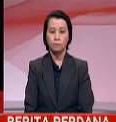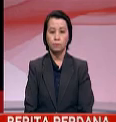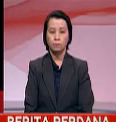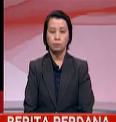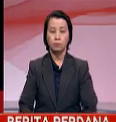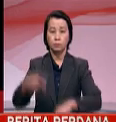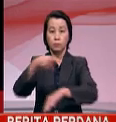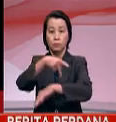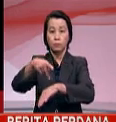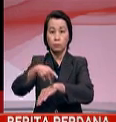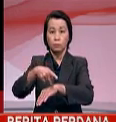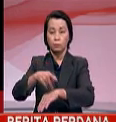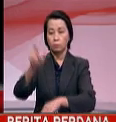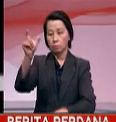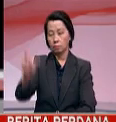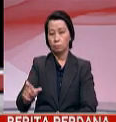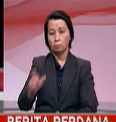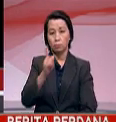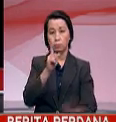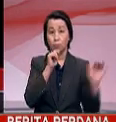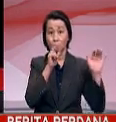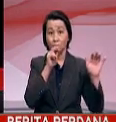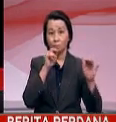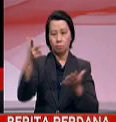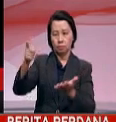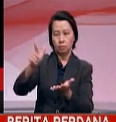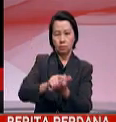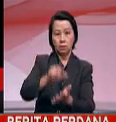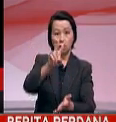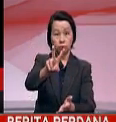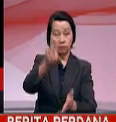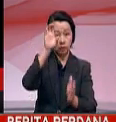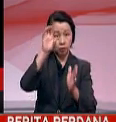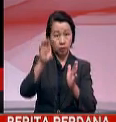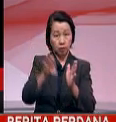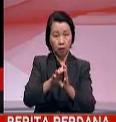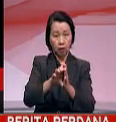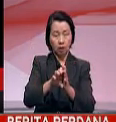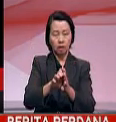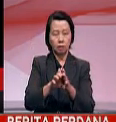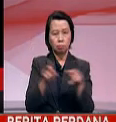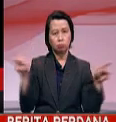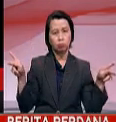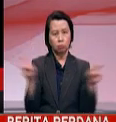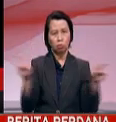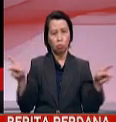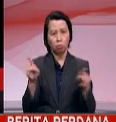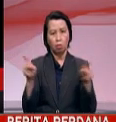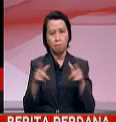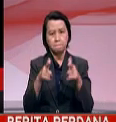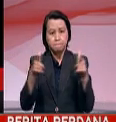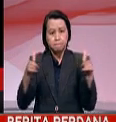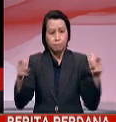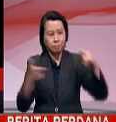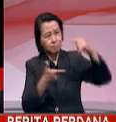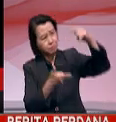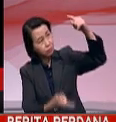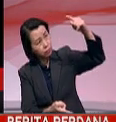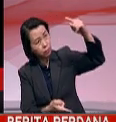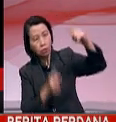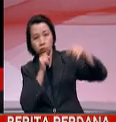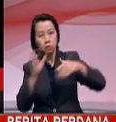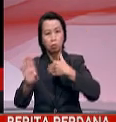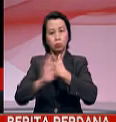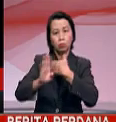Di Filipina, seorang pengguna Twitter memuat naik 2 keping gambar seekor kelawar gergasi. Kelawar itu tidak